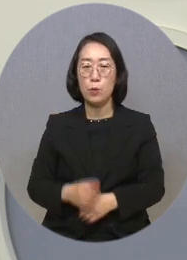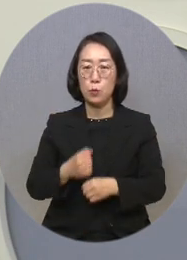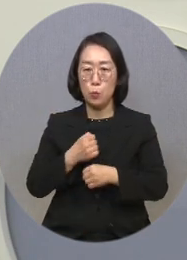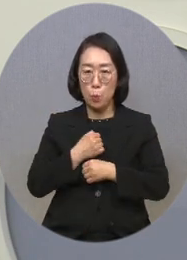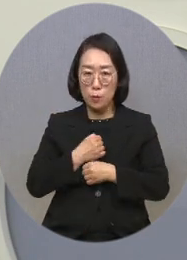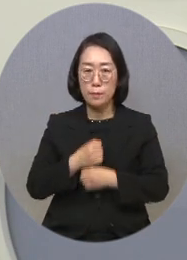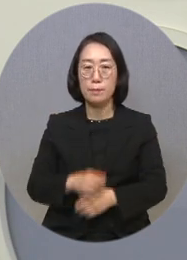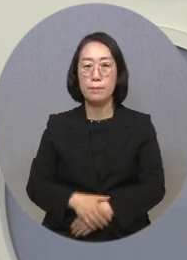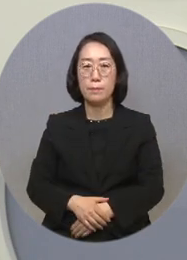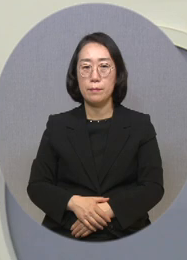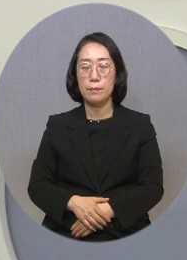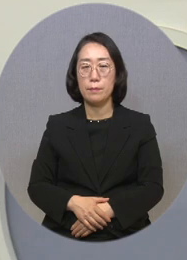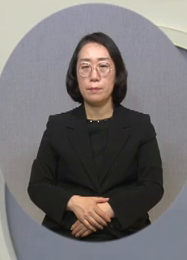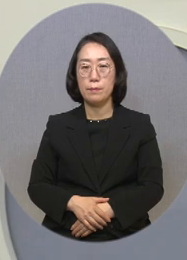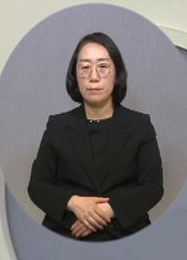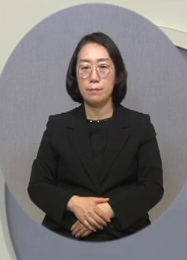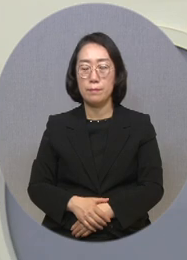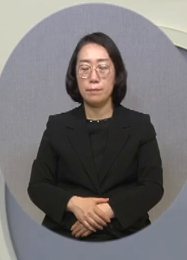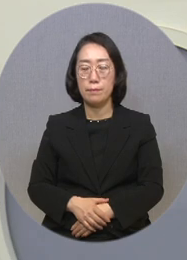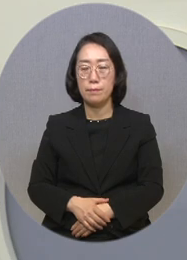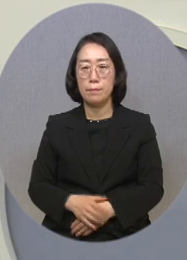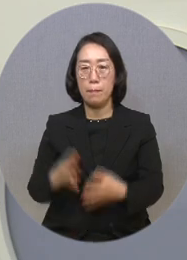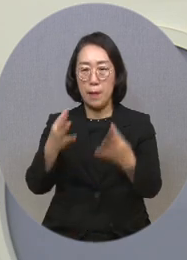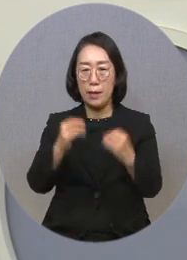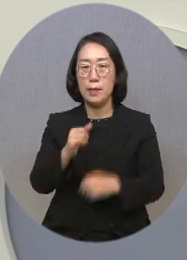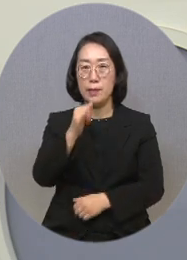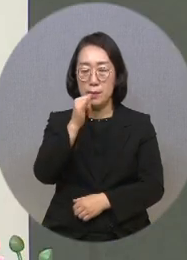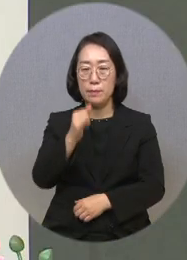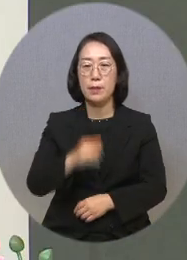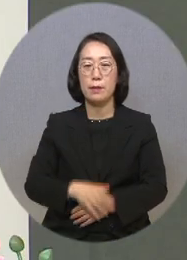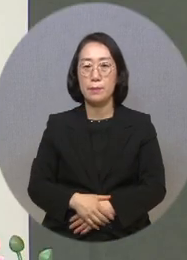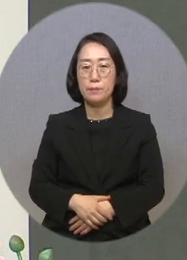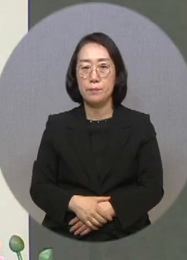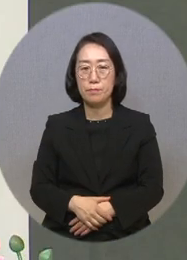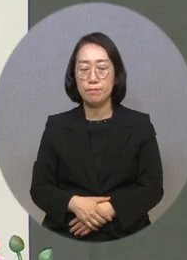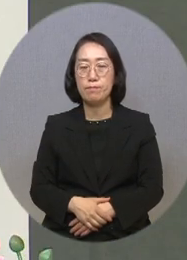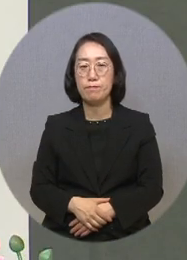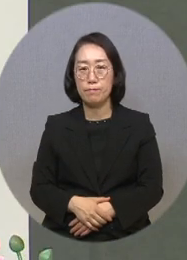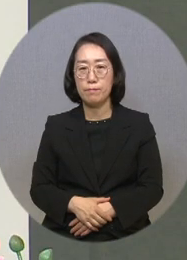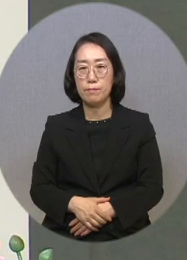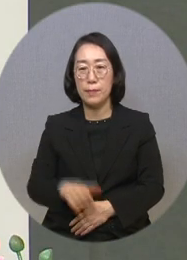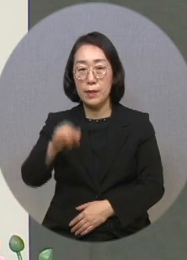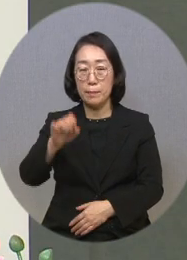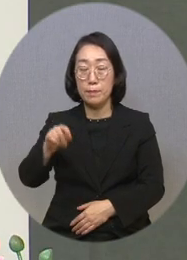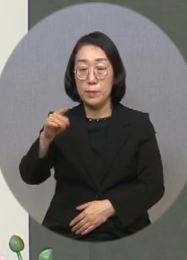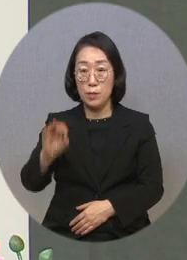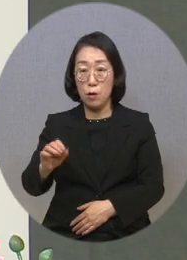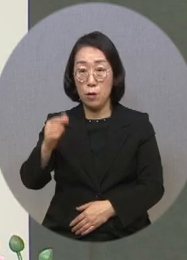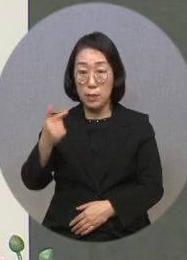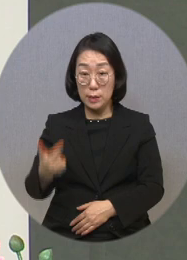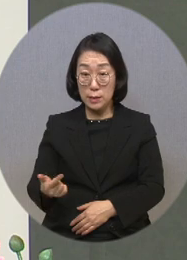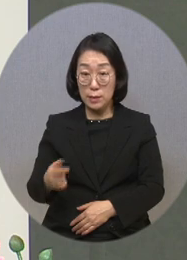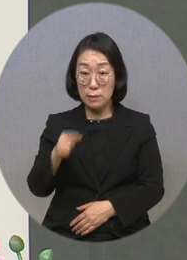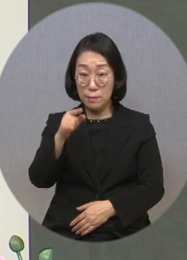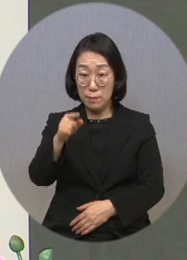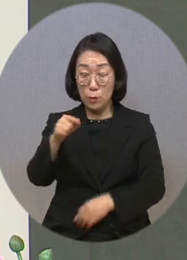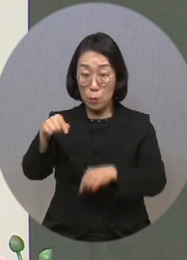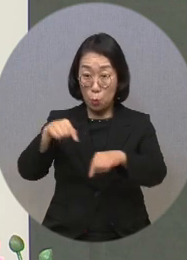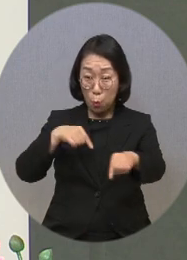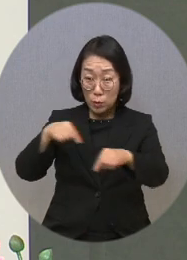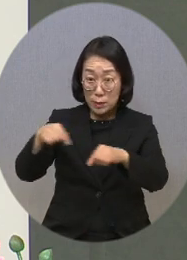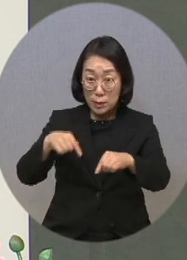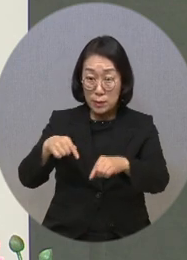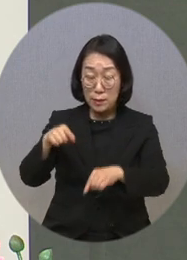할 점, 조심해야 할 일들도 많이 있다 그래요. 그러니까 그래서, 김정은 체계가